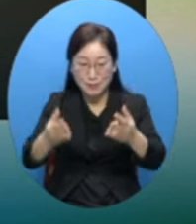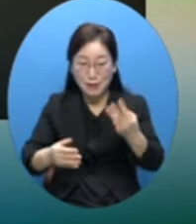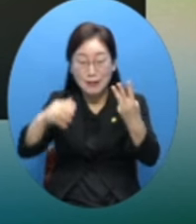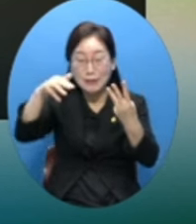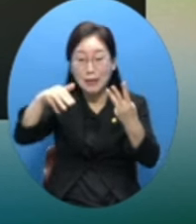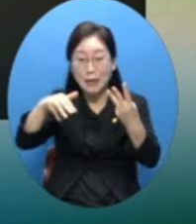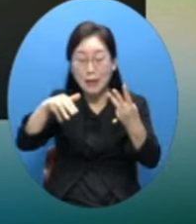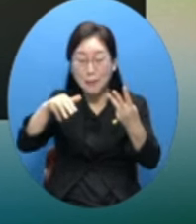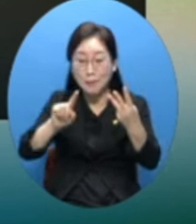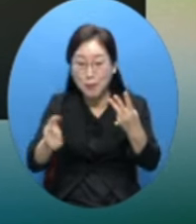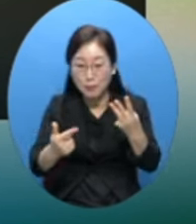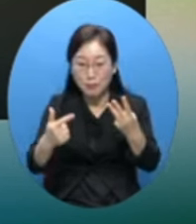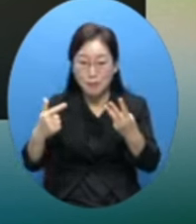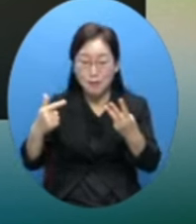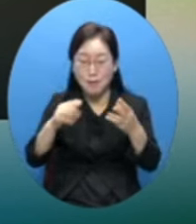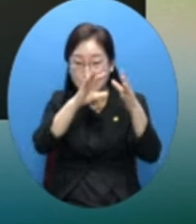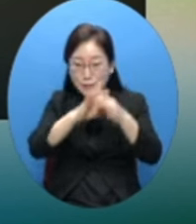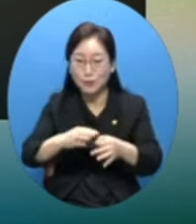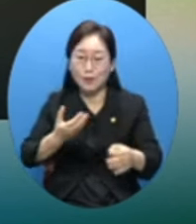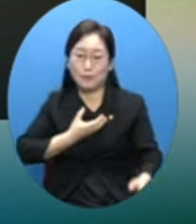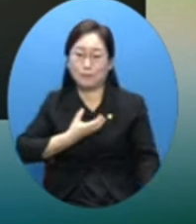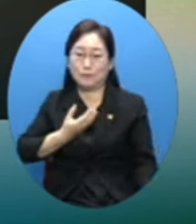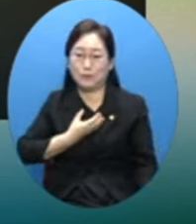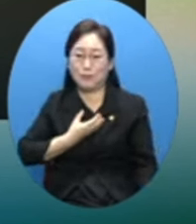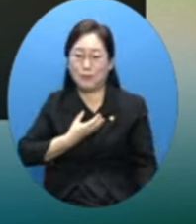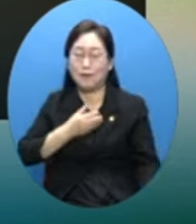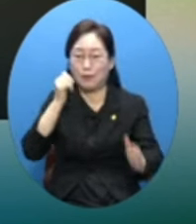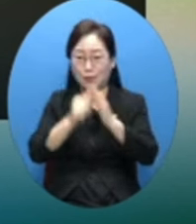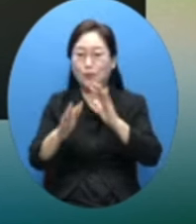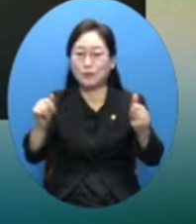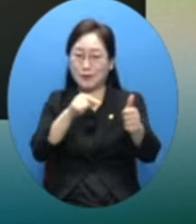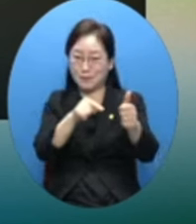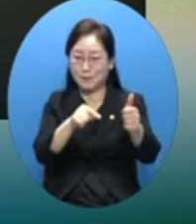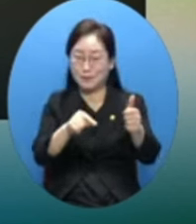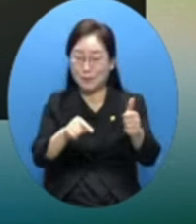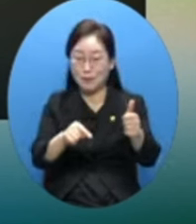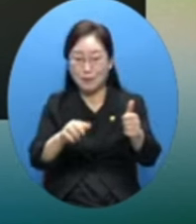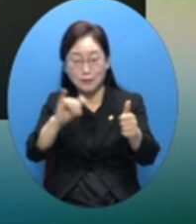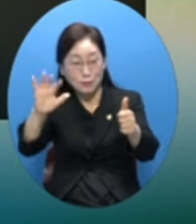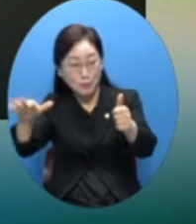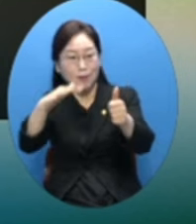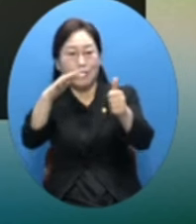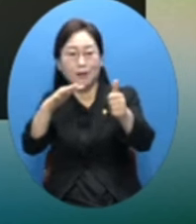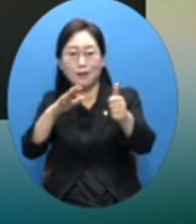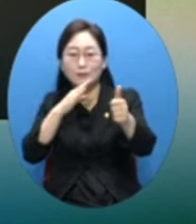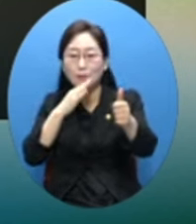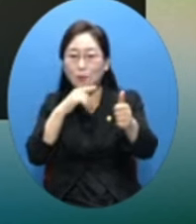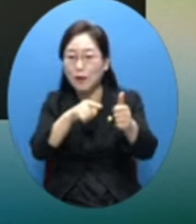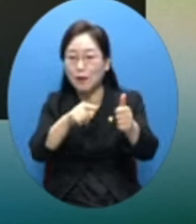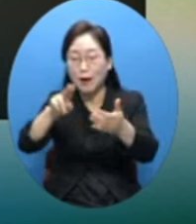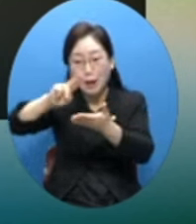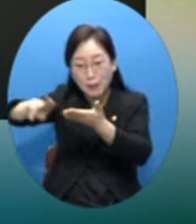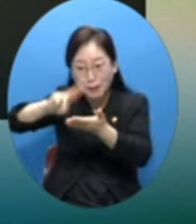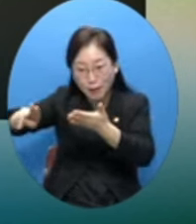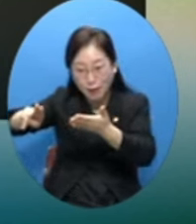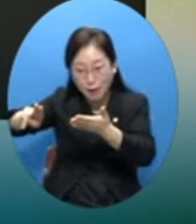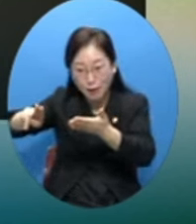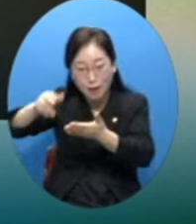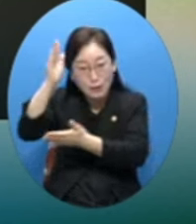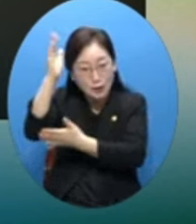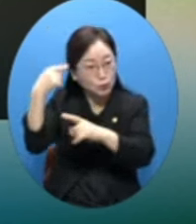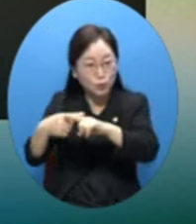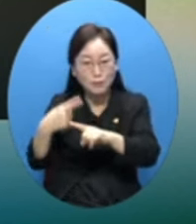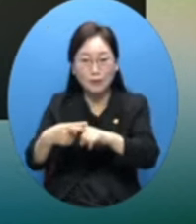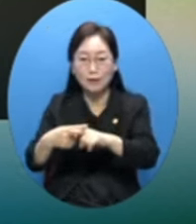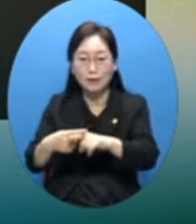우리 한 선수가 됐고, 많은 사람들이 이 장면을 두고 이거는 만화에서나 나올 수 있는 일이고